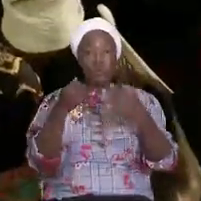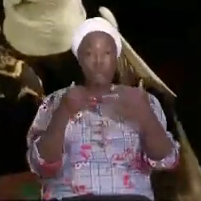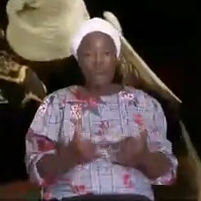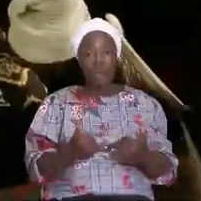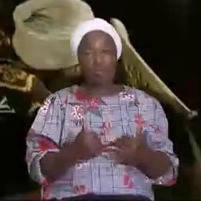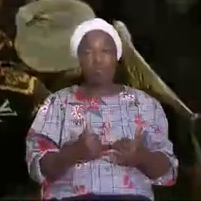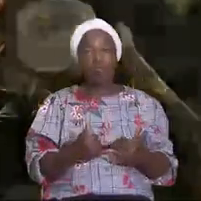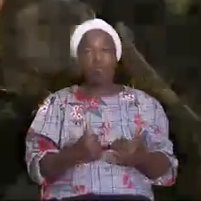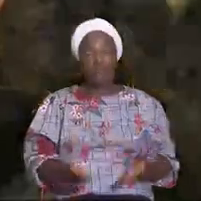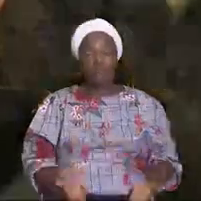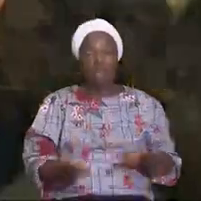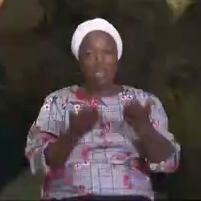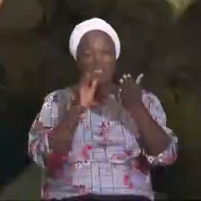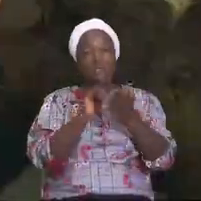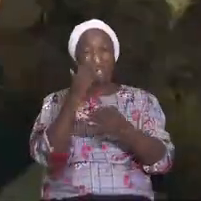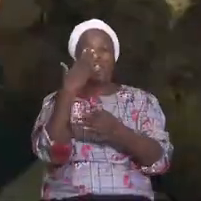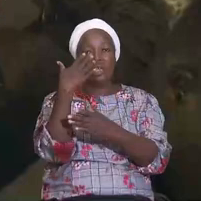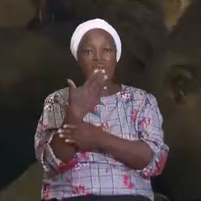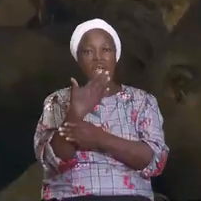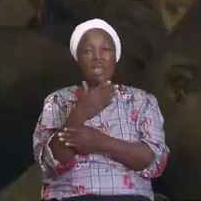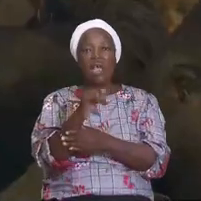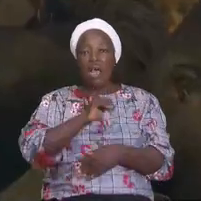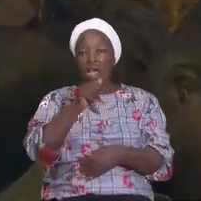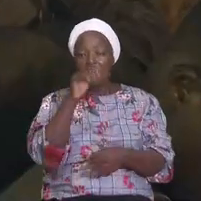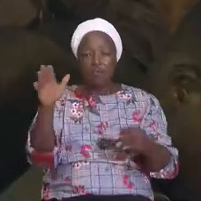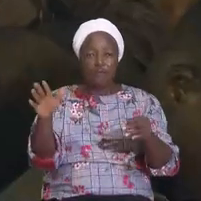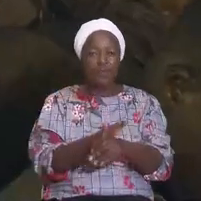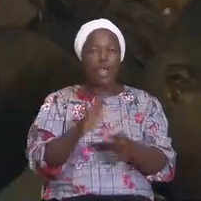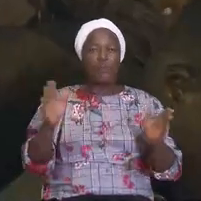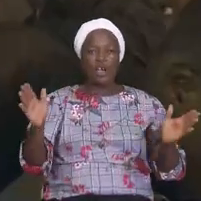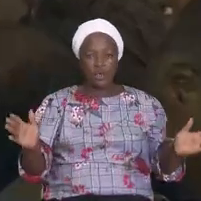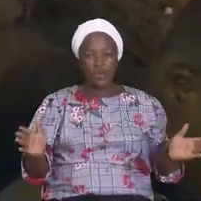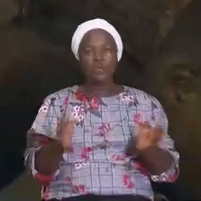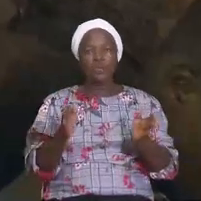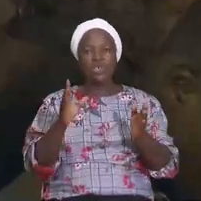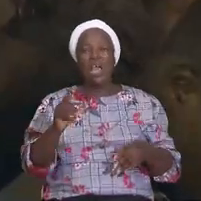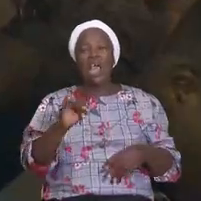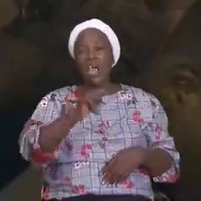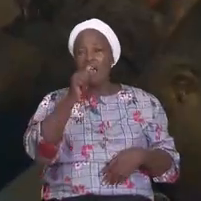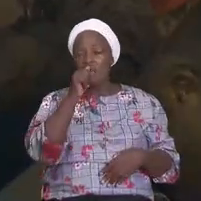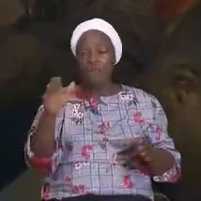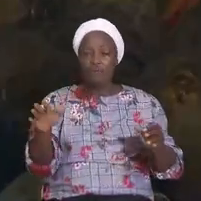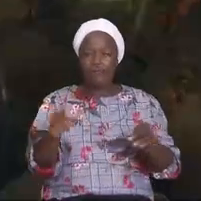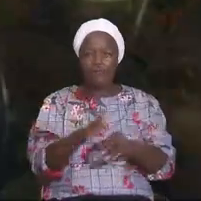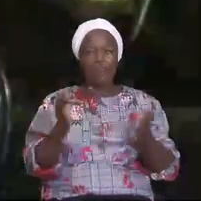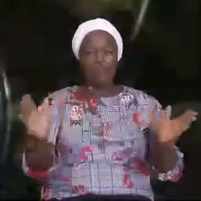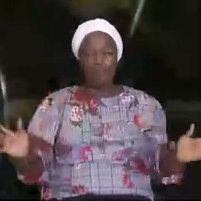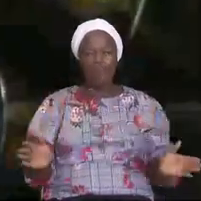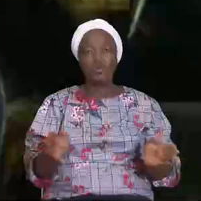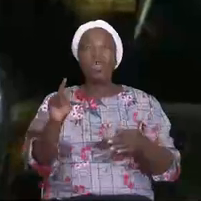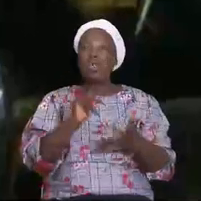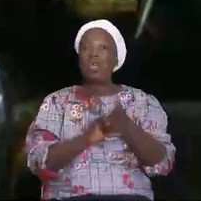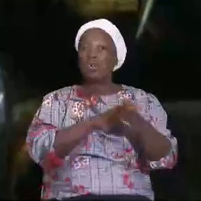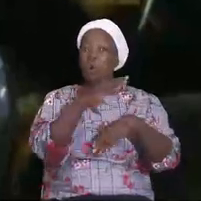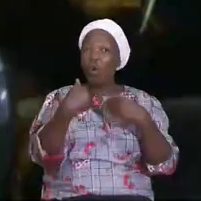Et tu entends la bonne nouvelle maintenant. Lève cette main. J'ai la pleine